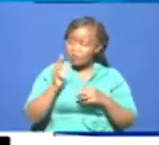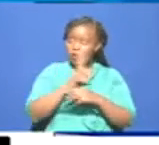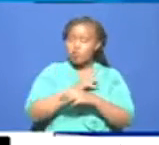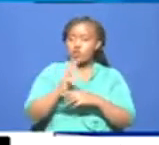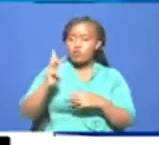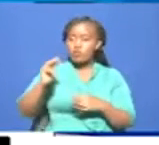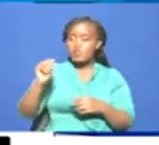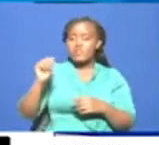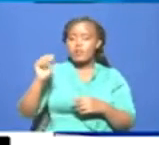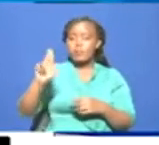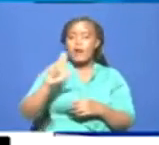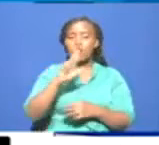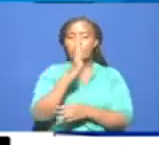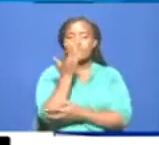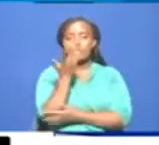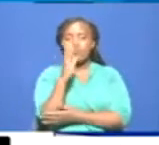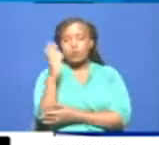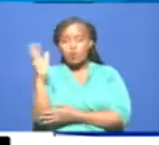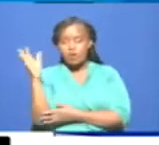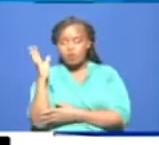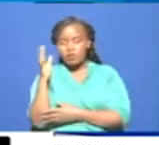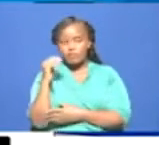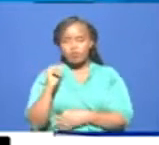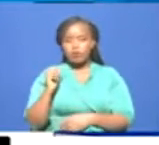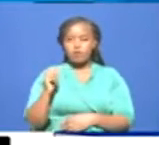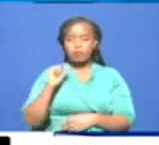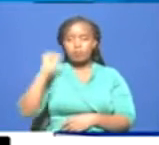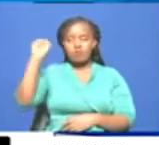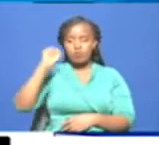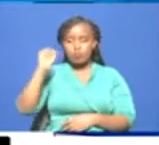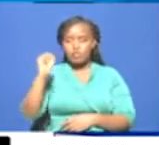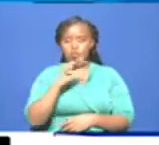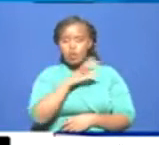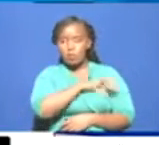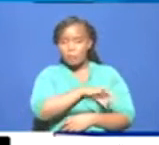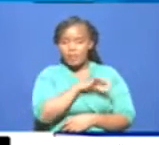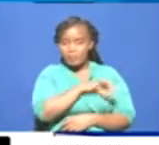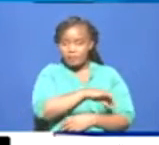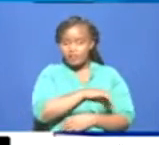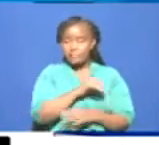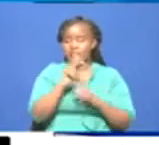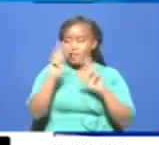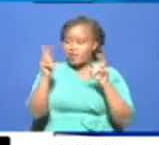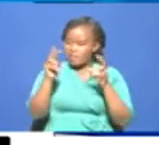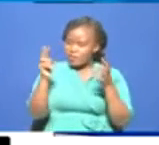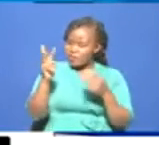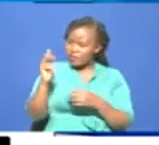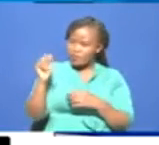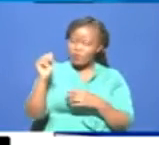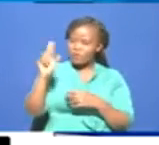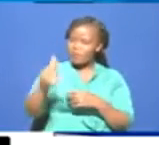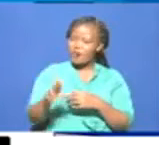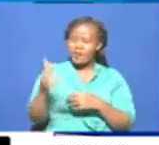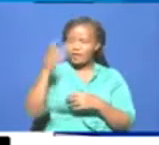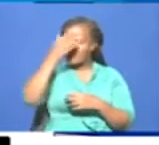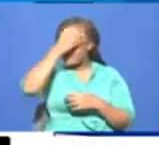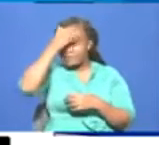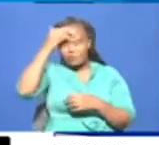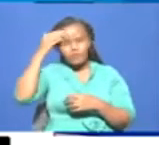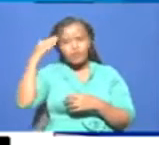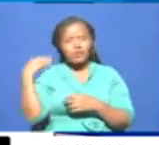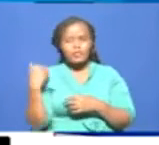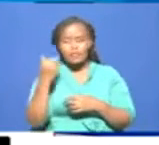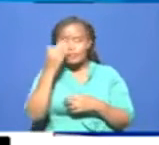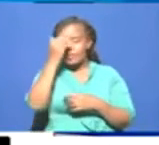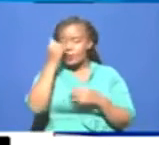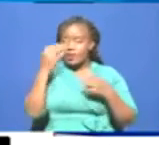chombo cha kujinufaisha kisiasa. Ruto amesema swala la Mau limepitwa na wakati baada ya watu waliokuwa wamenyakuwa